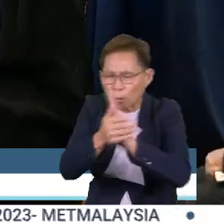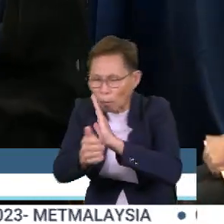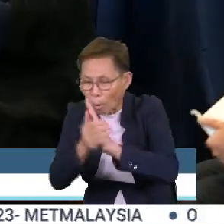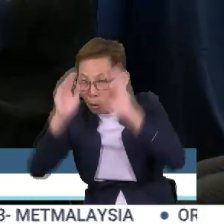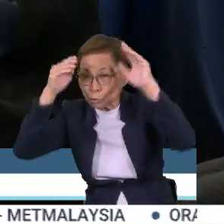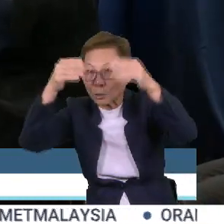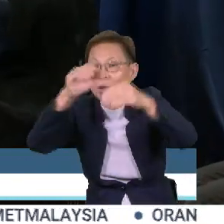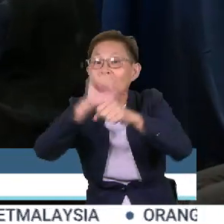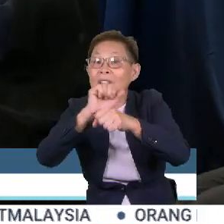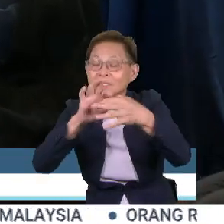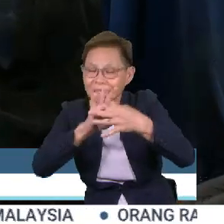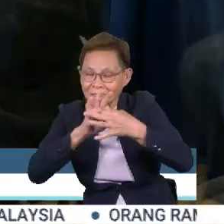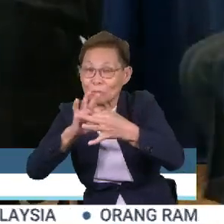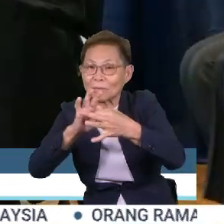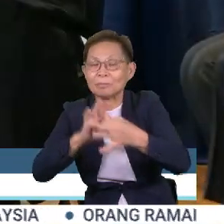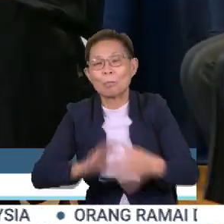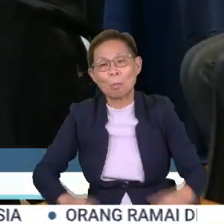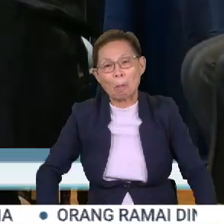skor kerjasama